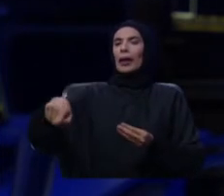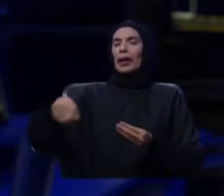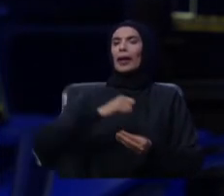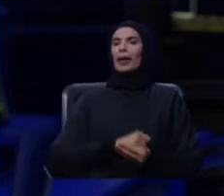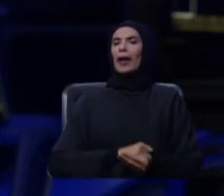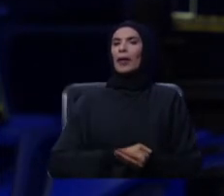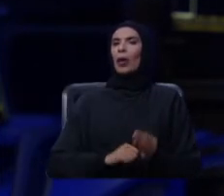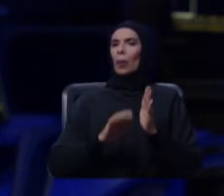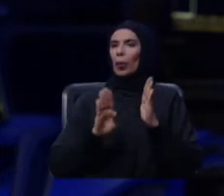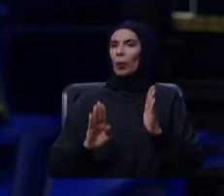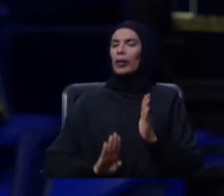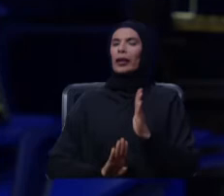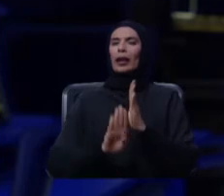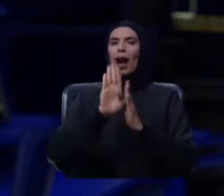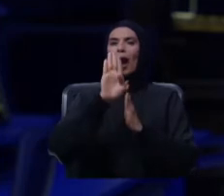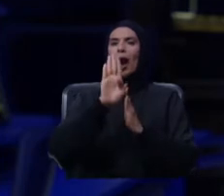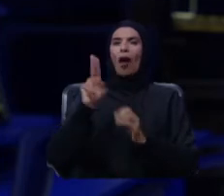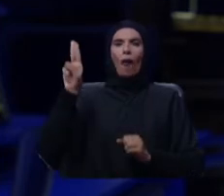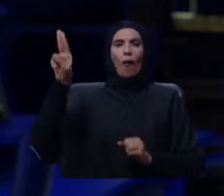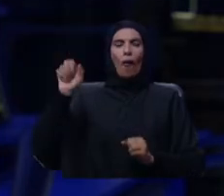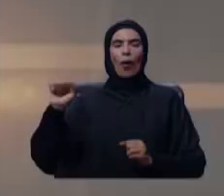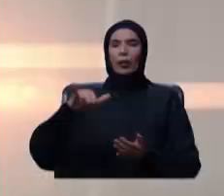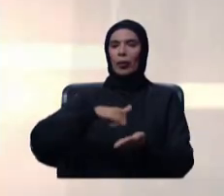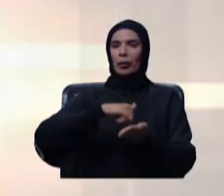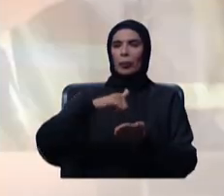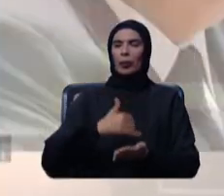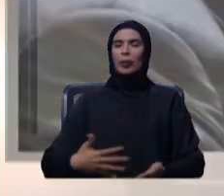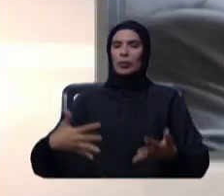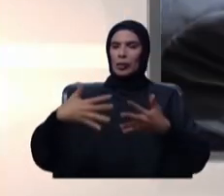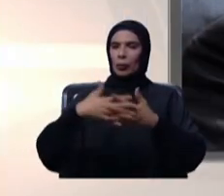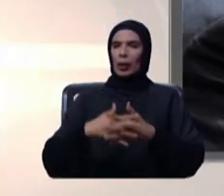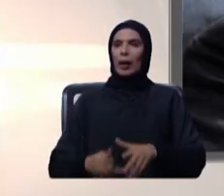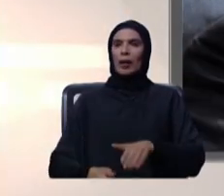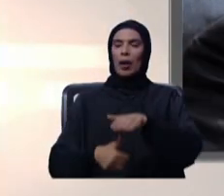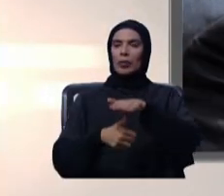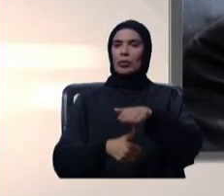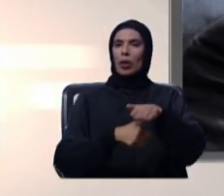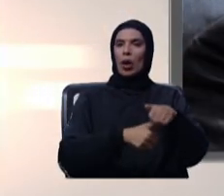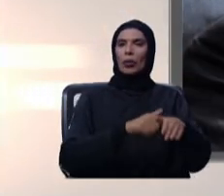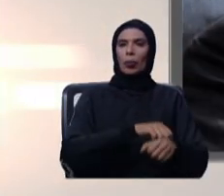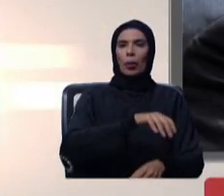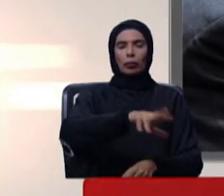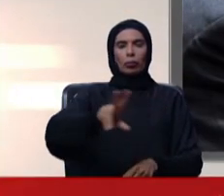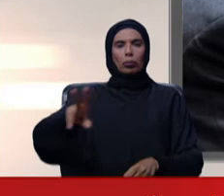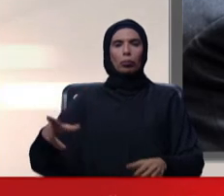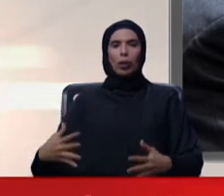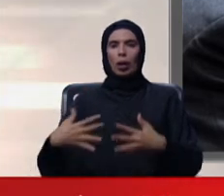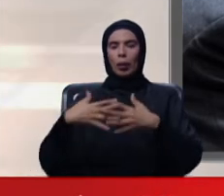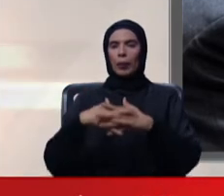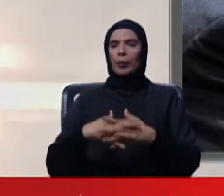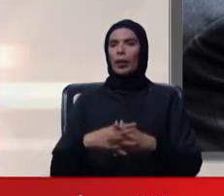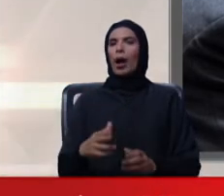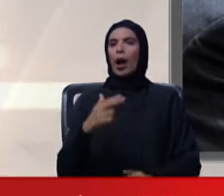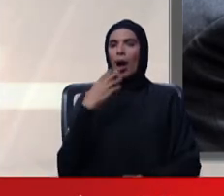عقد بمقر الأمم المتحدة في نيويورك، بمشاركة العديد من رؤساء الدول والحكومات المشاركين في اجتماعات الدورة